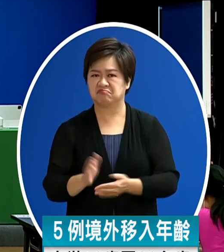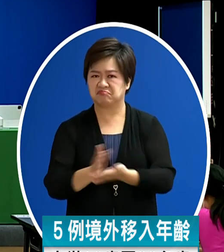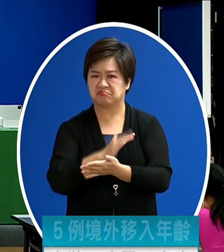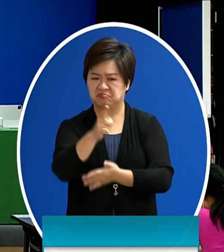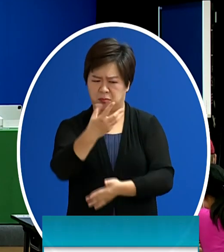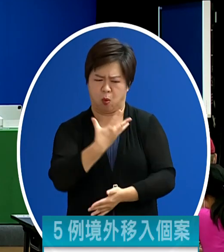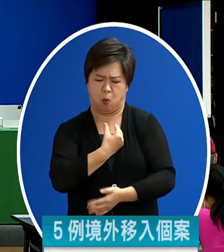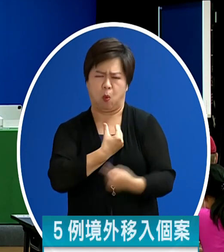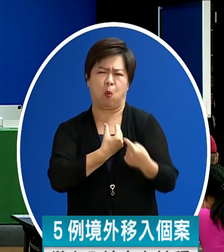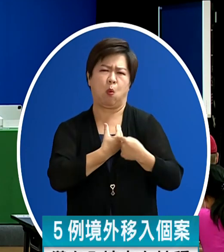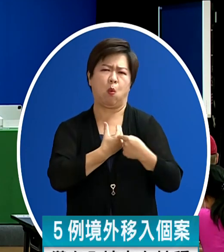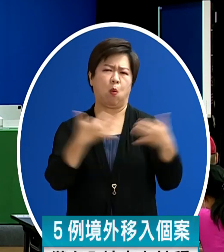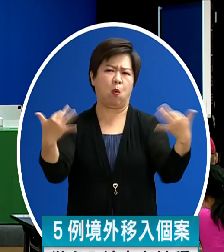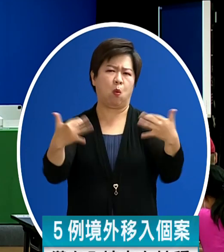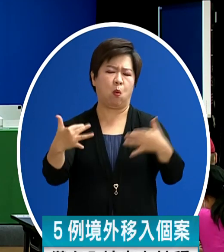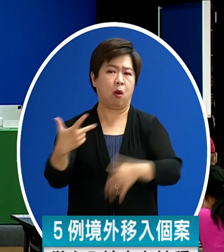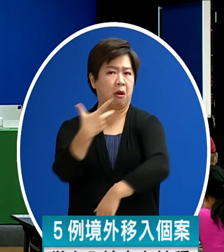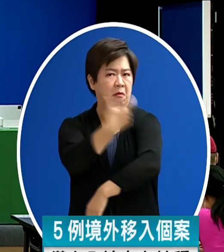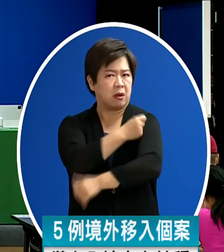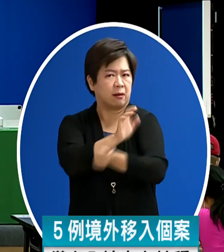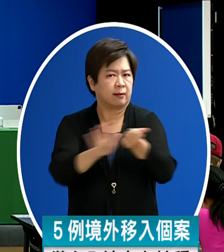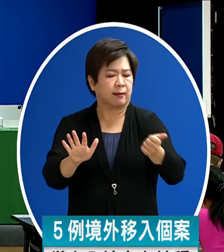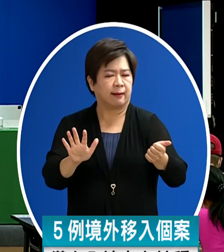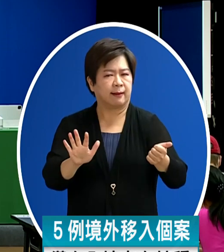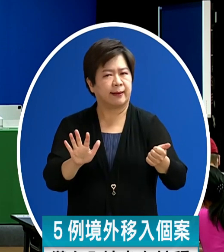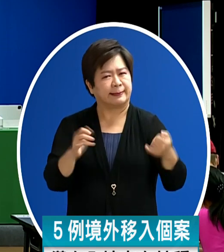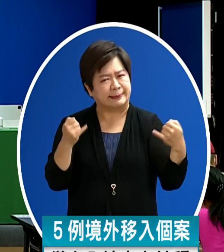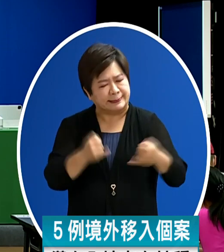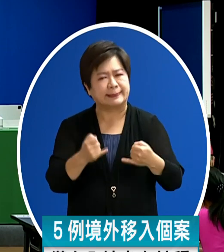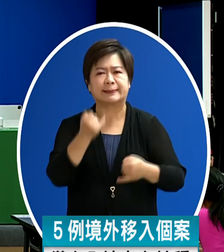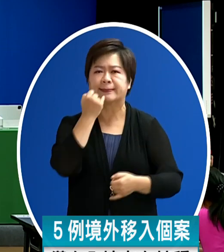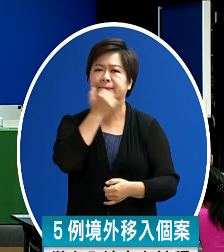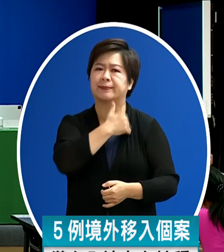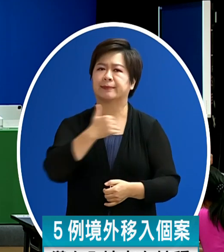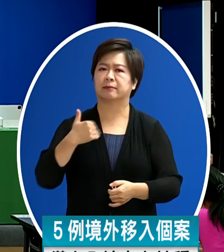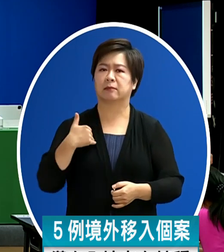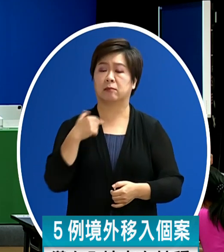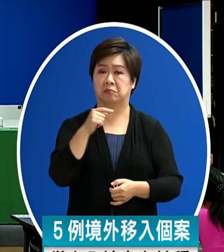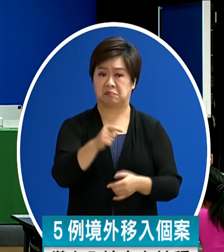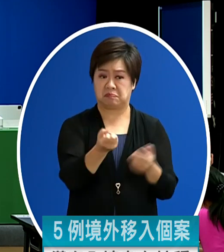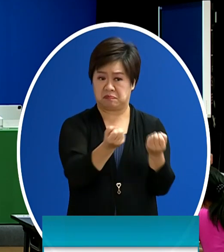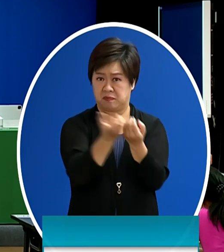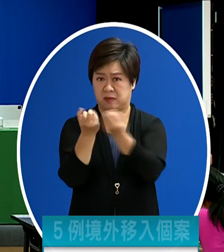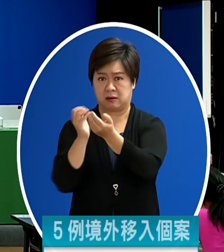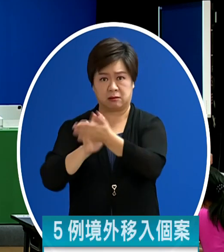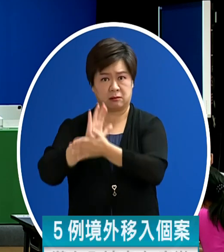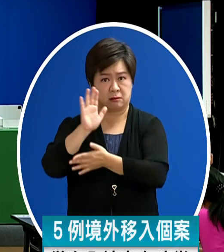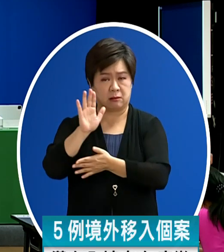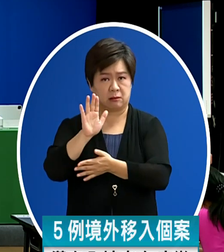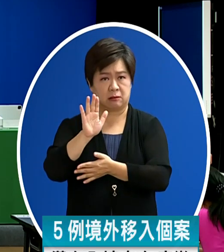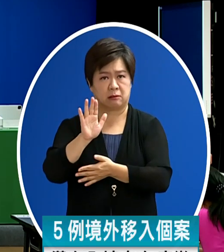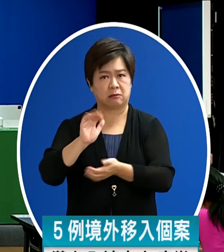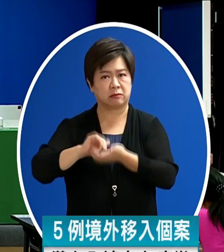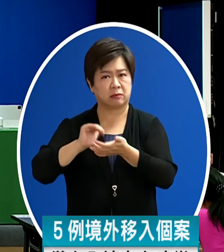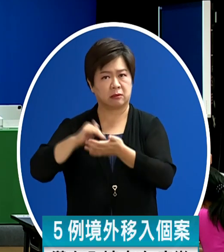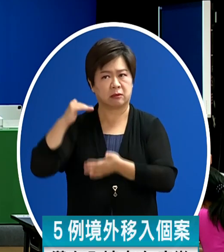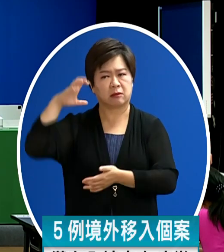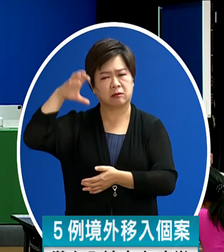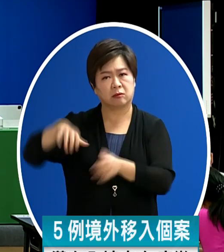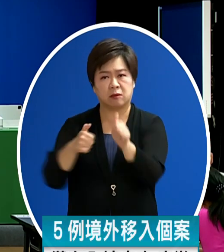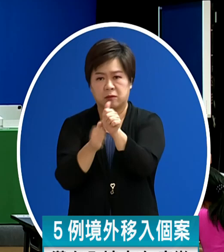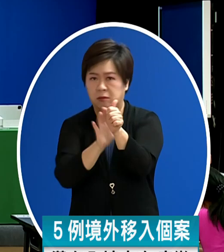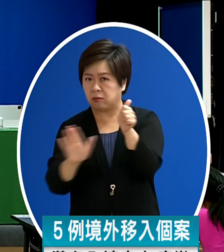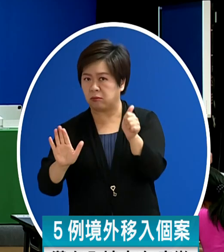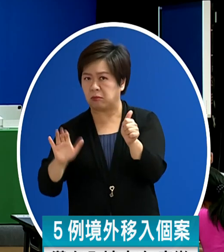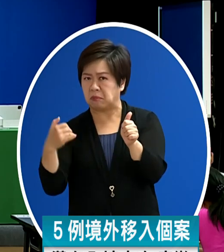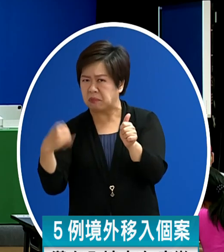脏有问题，或者是疫苗引起的不适。那想请问这类的情况也可能会发生在打完高端后的副作